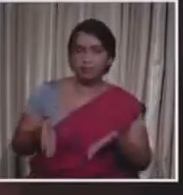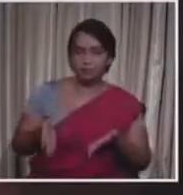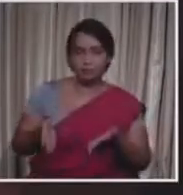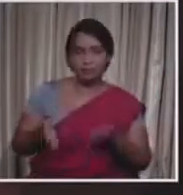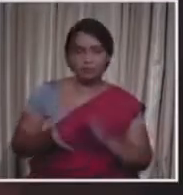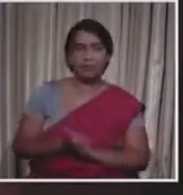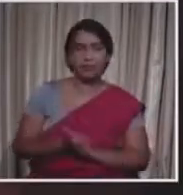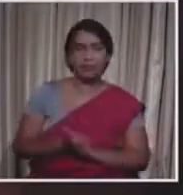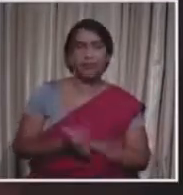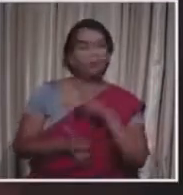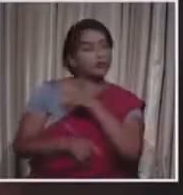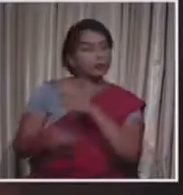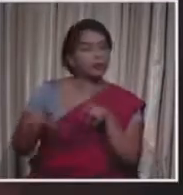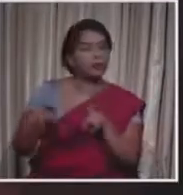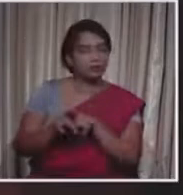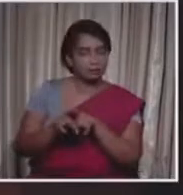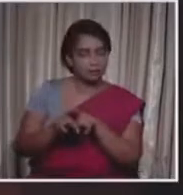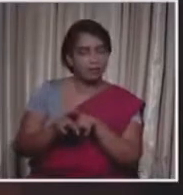තියෙනවා. ඉතින් ඒ තුල